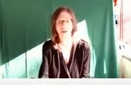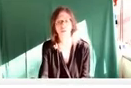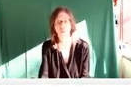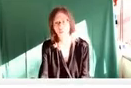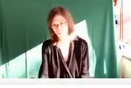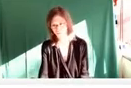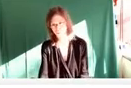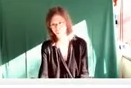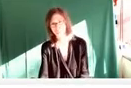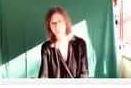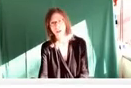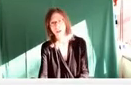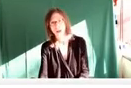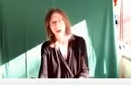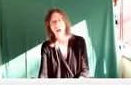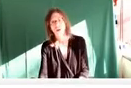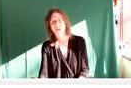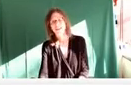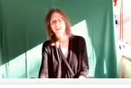en Sciences Po.